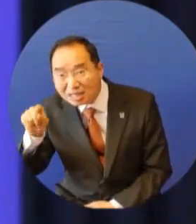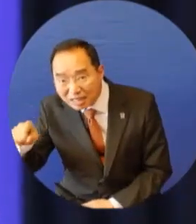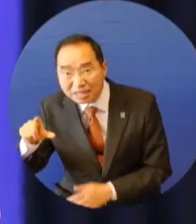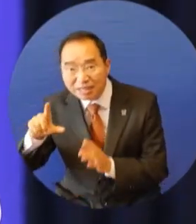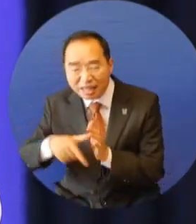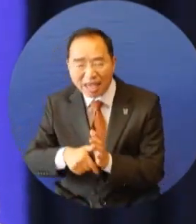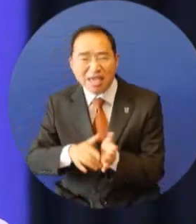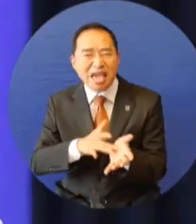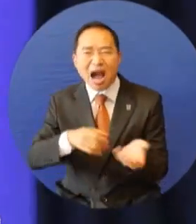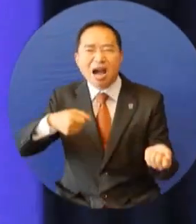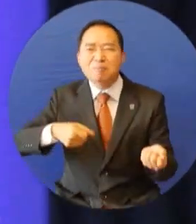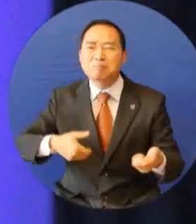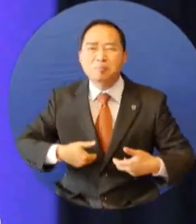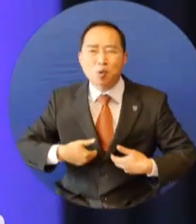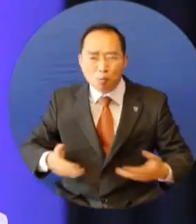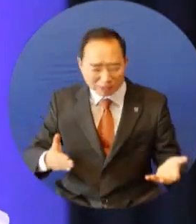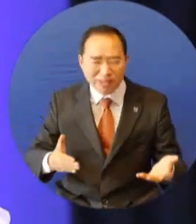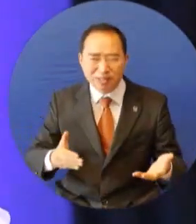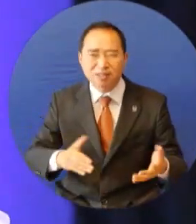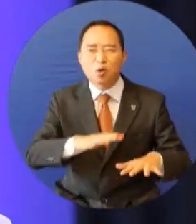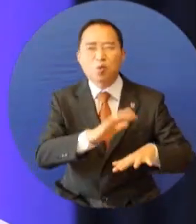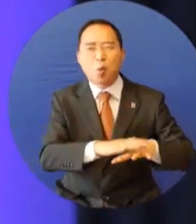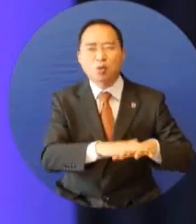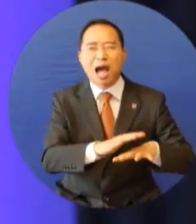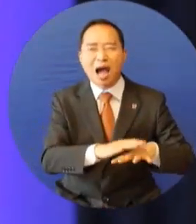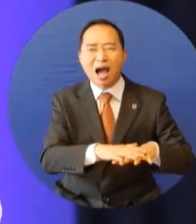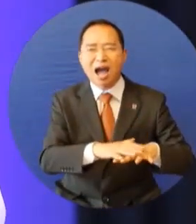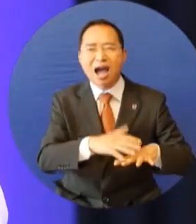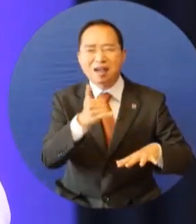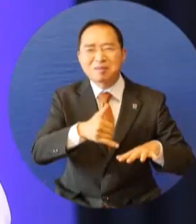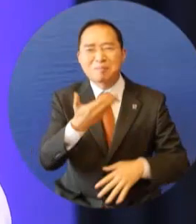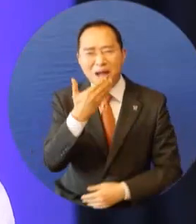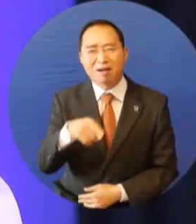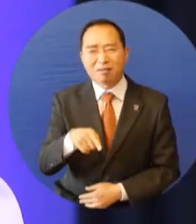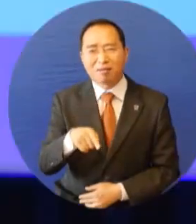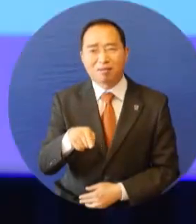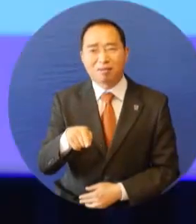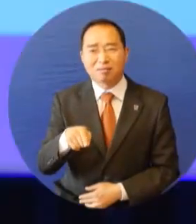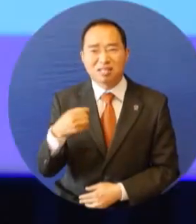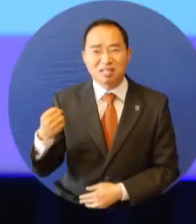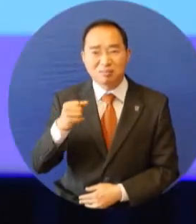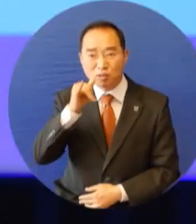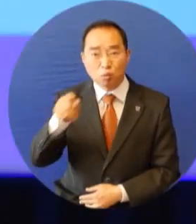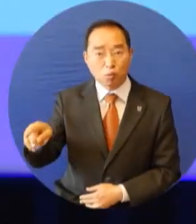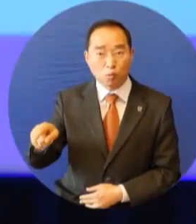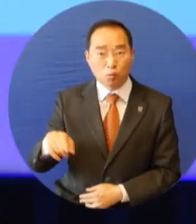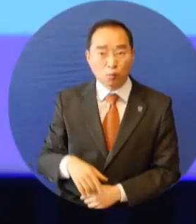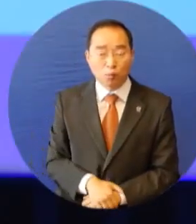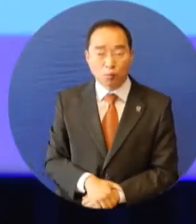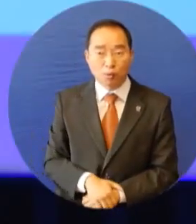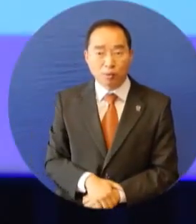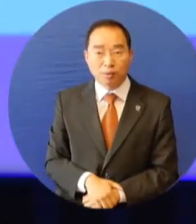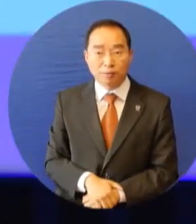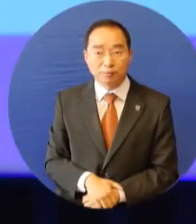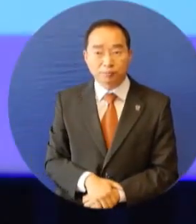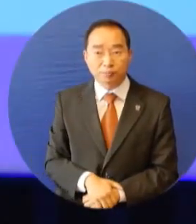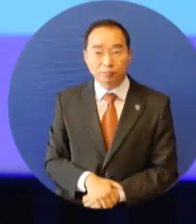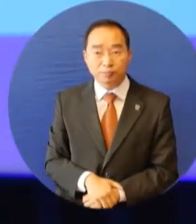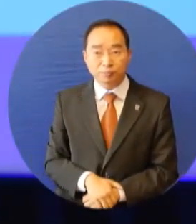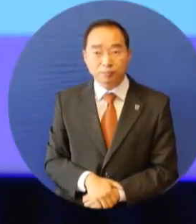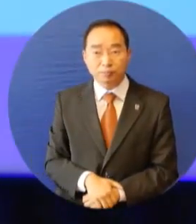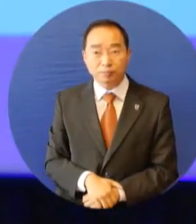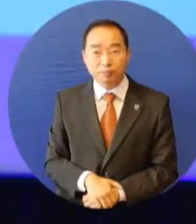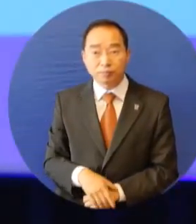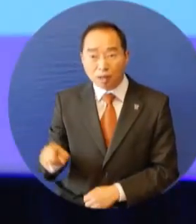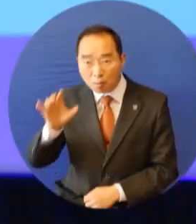데라야지 그 유기농 농사가 제대로 되는 거다. 저게 있는 벌레가 이렇게 보면 굉장히 그 놀라운 그 힘을 가지고